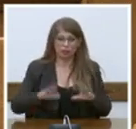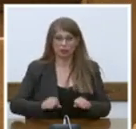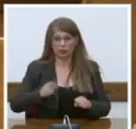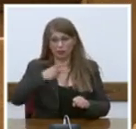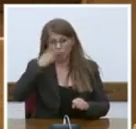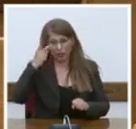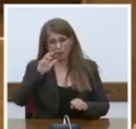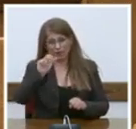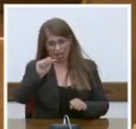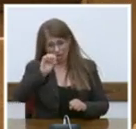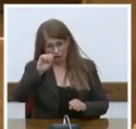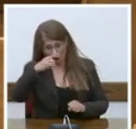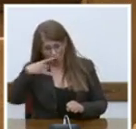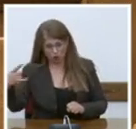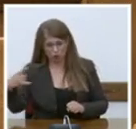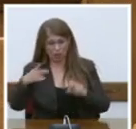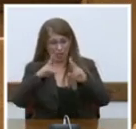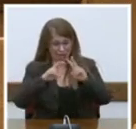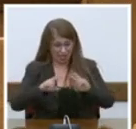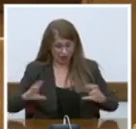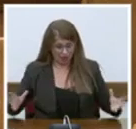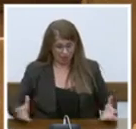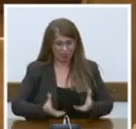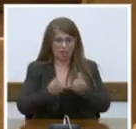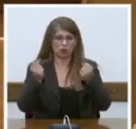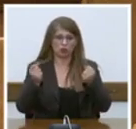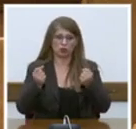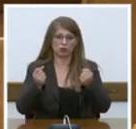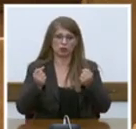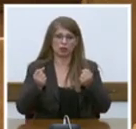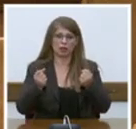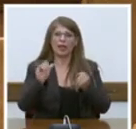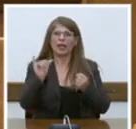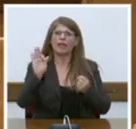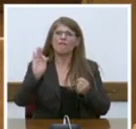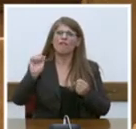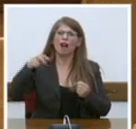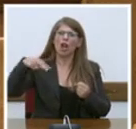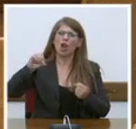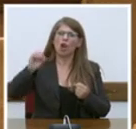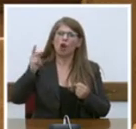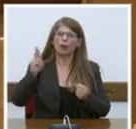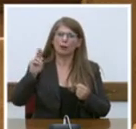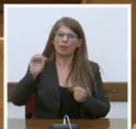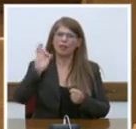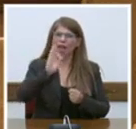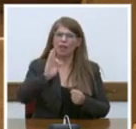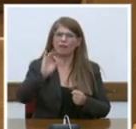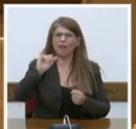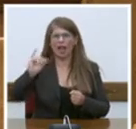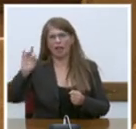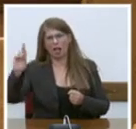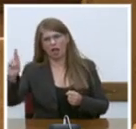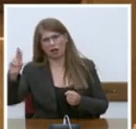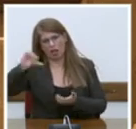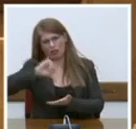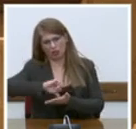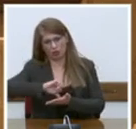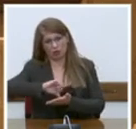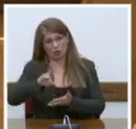ΑΟΣ, η έρευνα και διάσωση, η υφαλοκρηπίδα, το FIR Αθηνών. Ελπίζουμε να